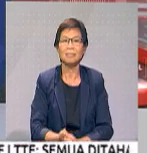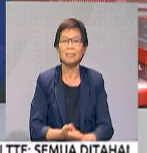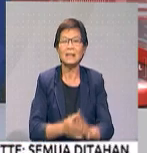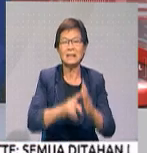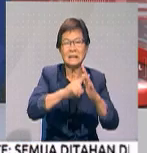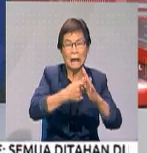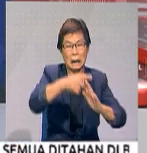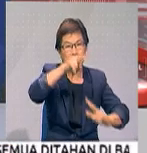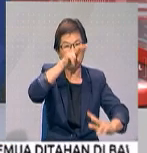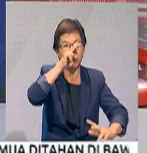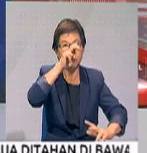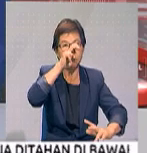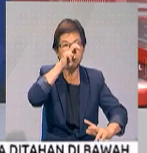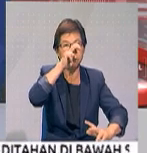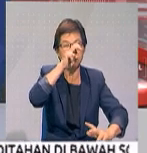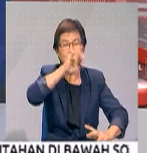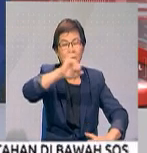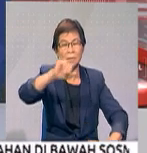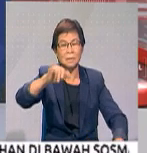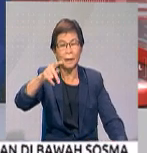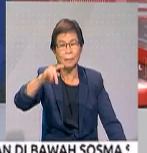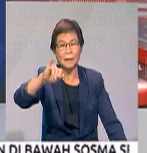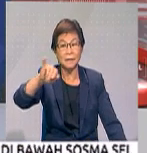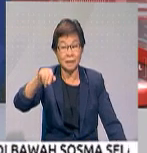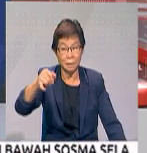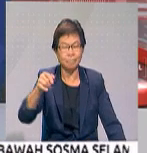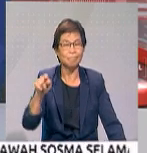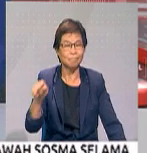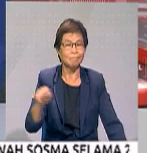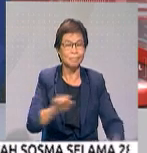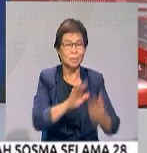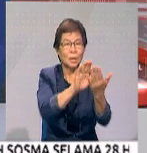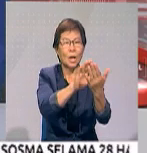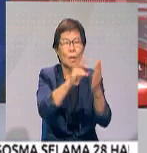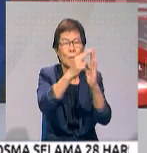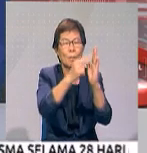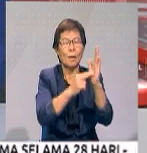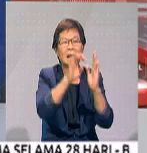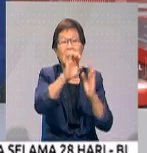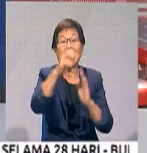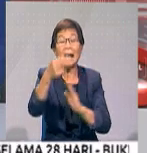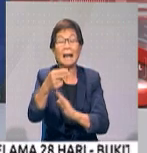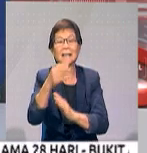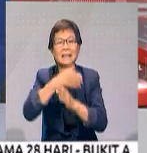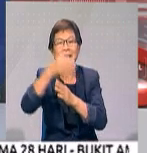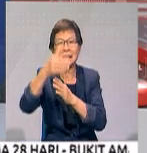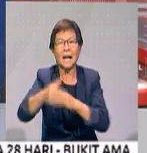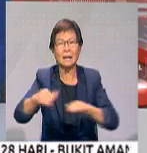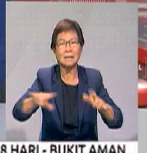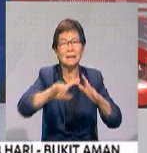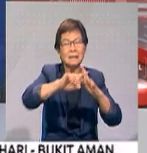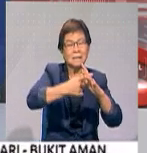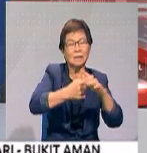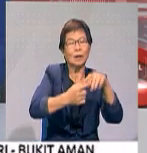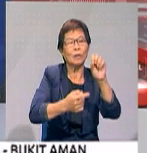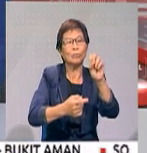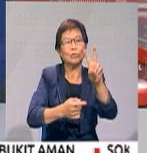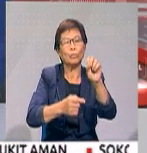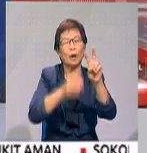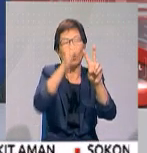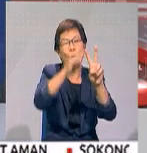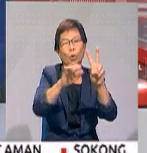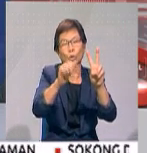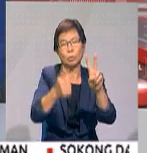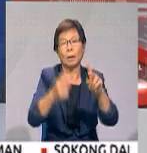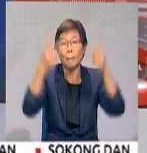Penguatkuasaan tegas akan dilaksana Jabatan Pengangkutan Jalan JPJ terhadap peraturan e-hailing. Sebaik saja pelaksanaannya bermula 12 Oktober